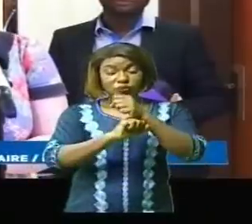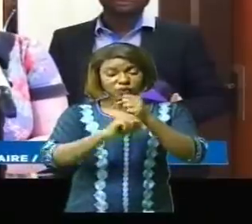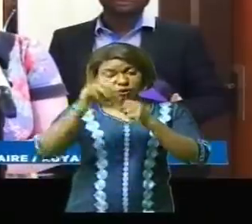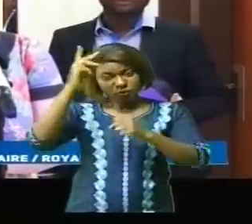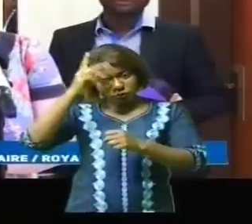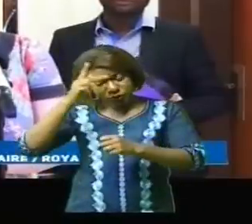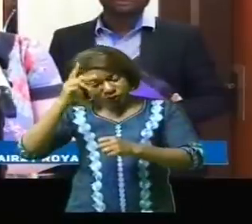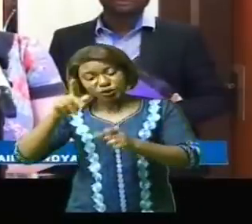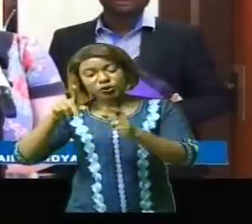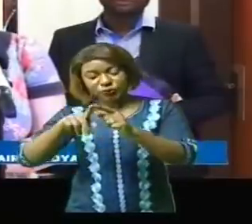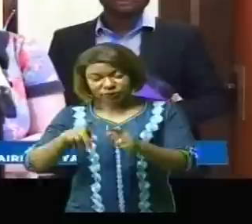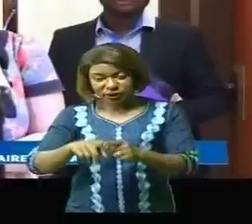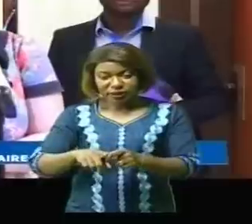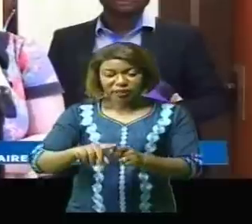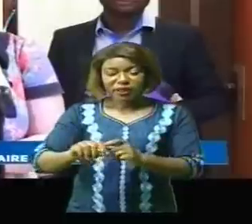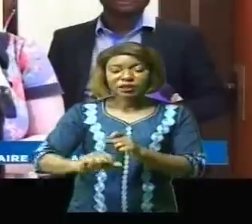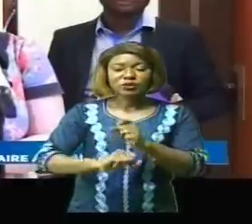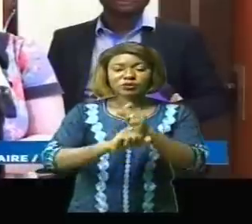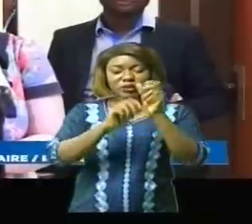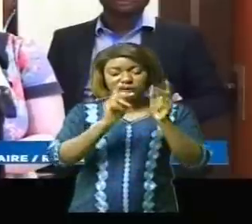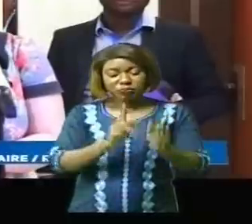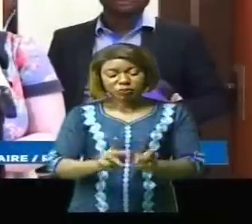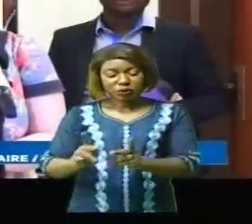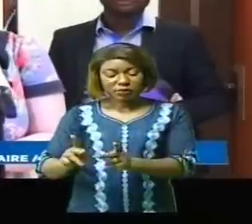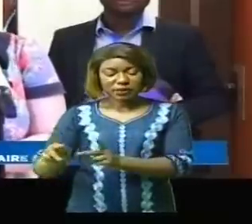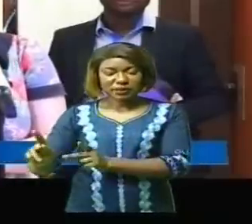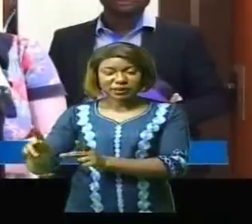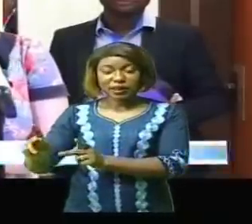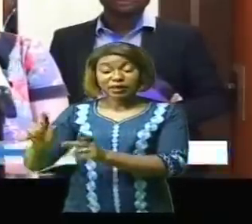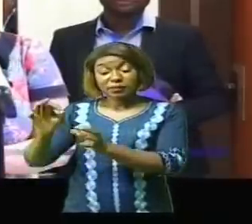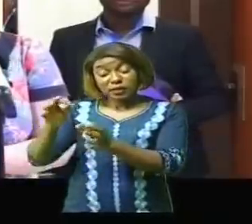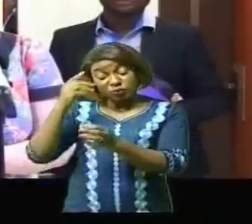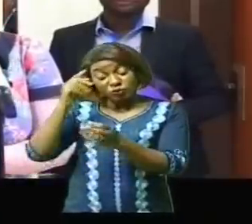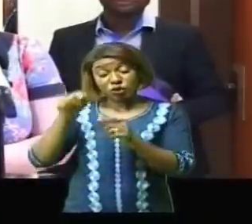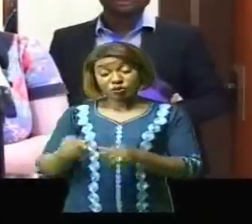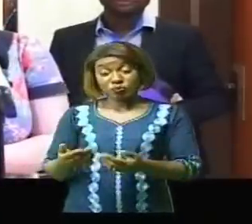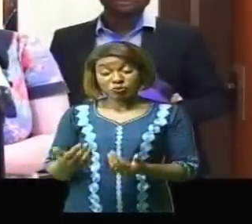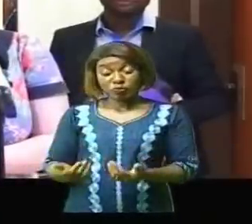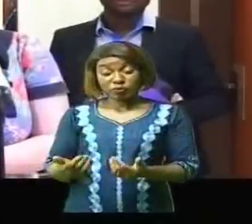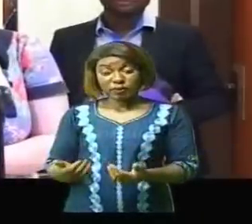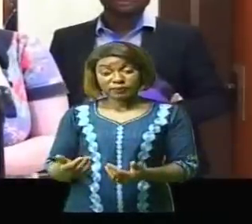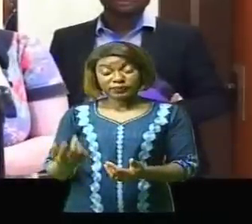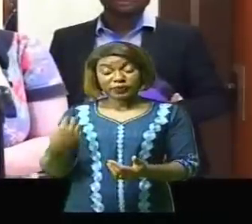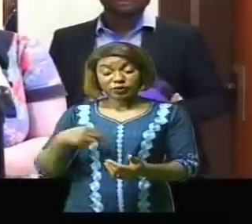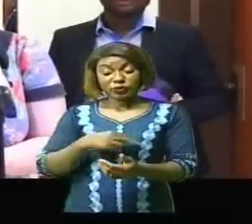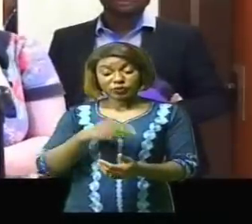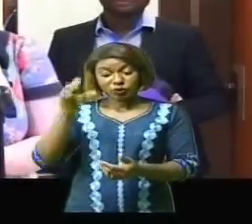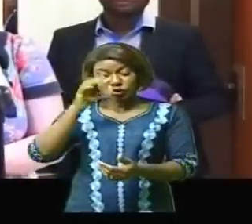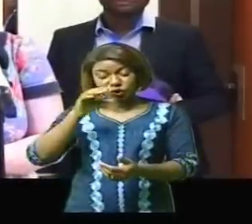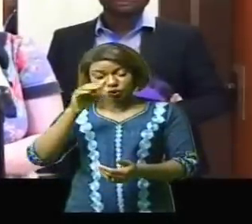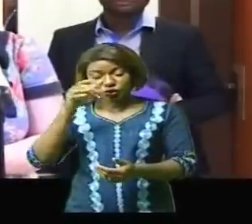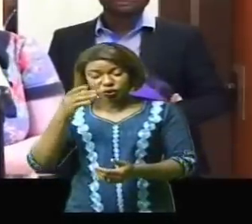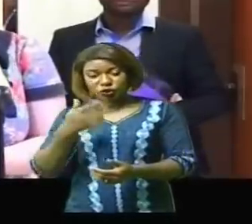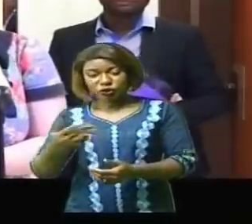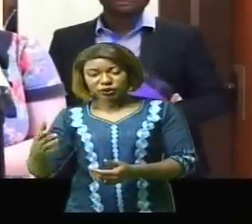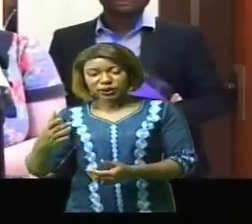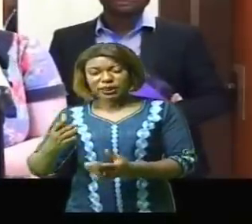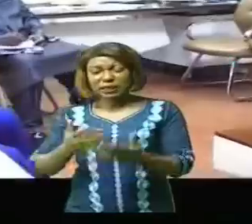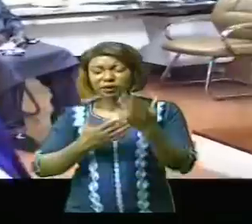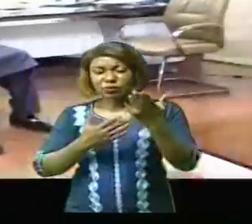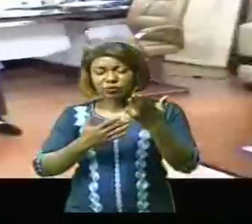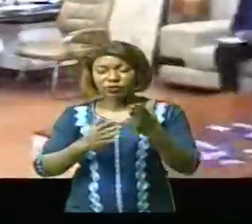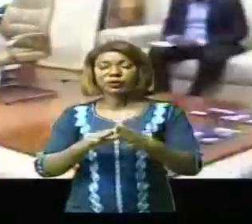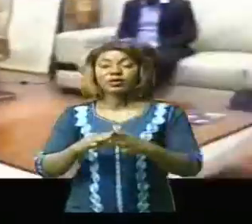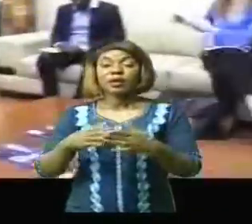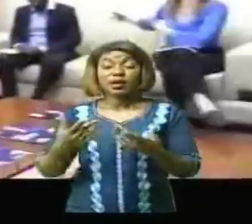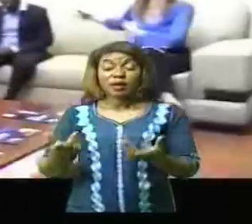politique, mais aussi le soutien programmatique, mais à ce moment nous considérons les options les plus efficaces pour soutenir ce processus.